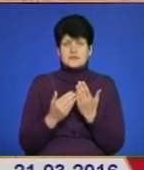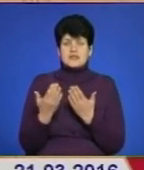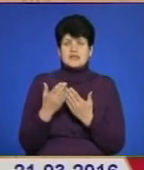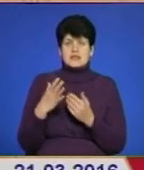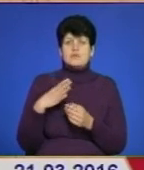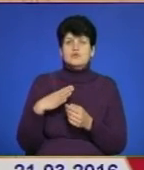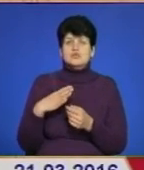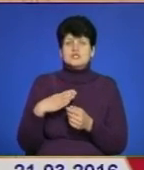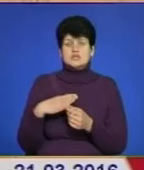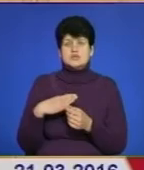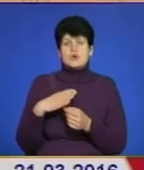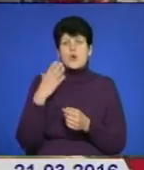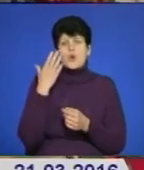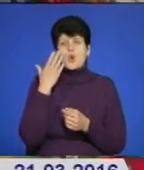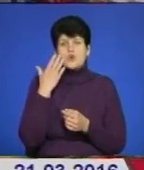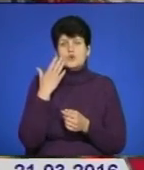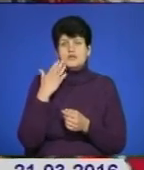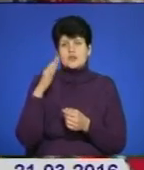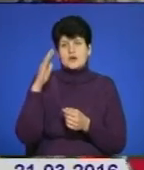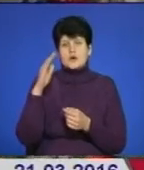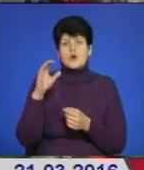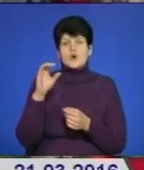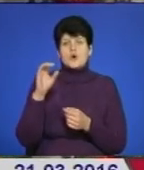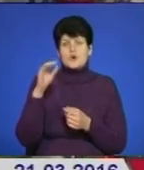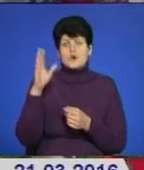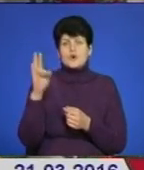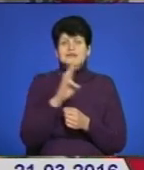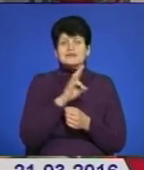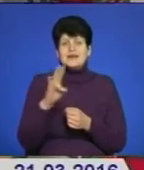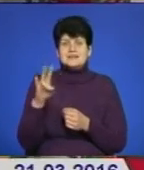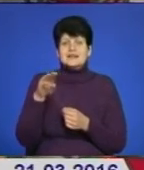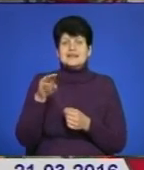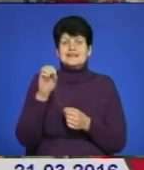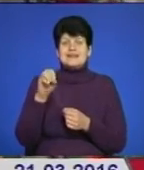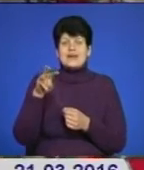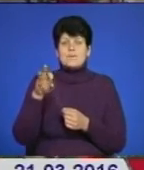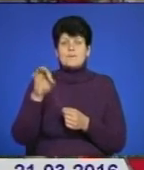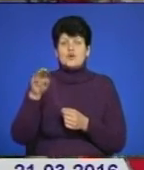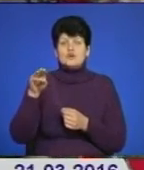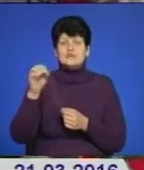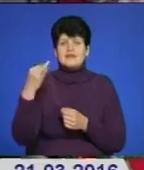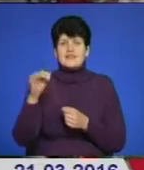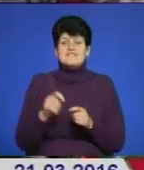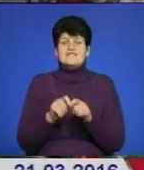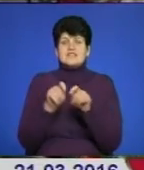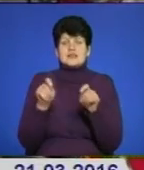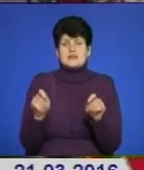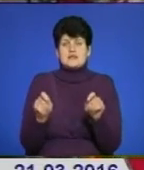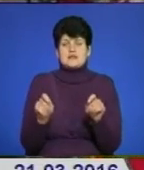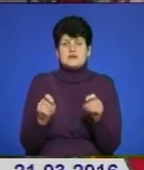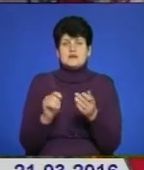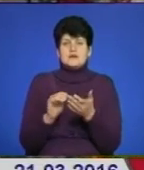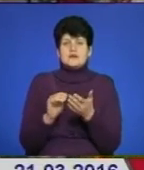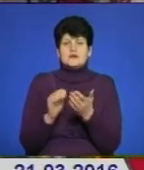в очікуванні, коли отець Тимотей відкриє потрібну сторінку, зробить